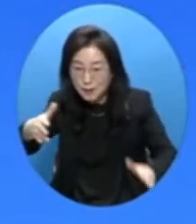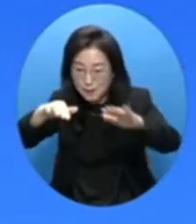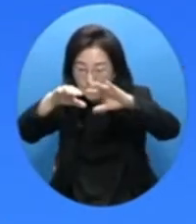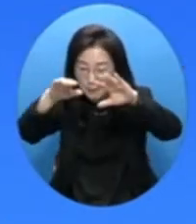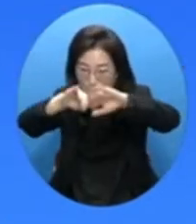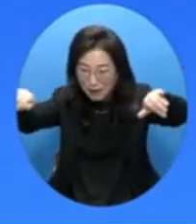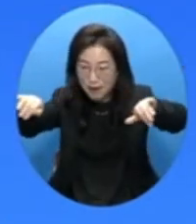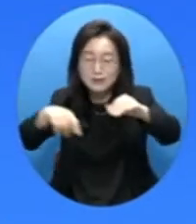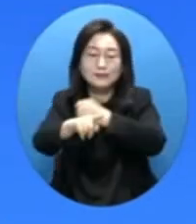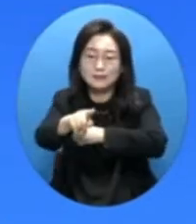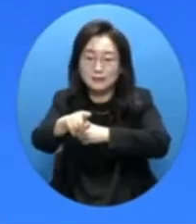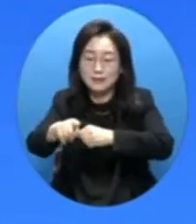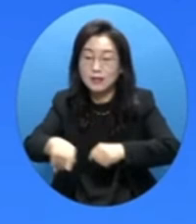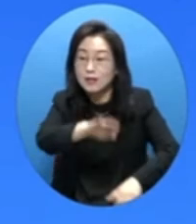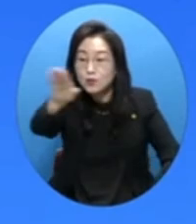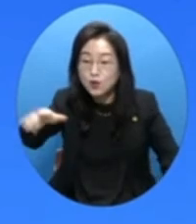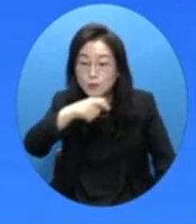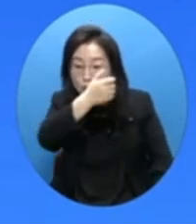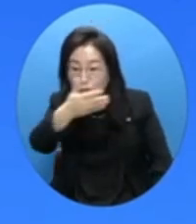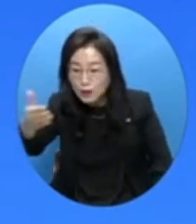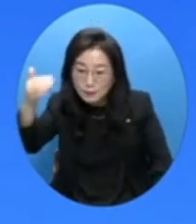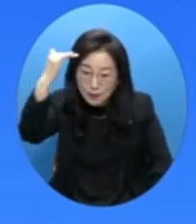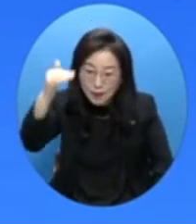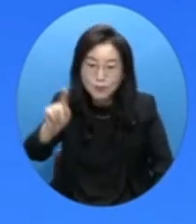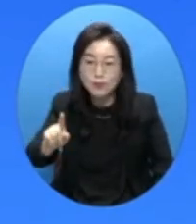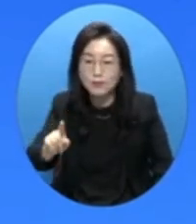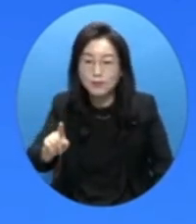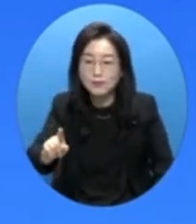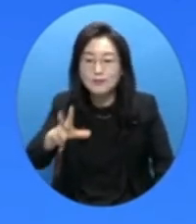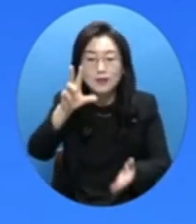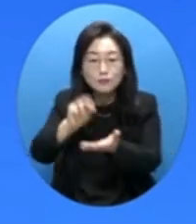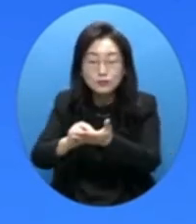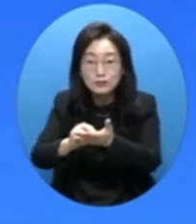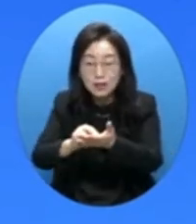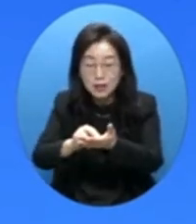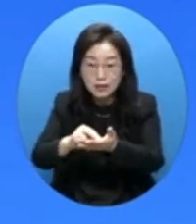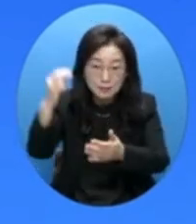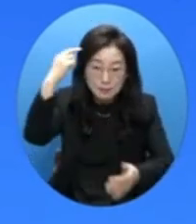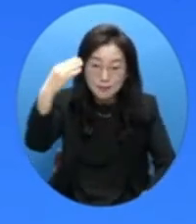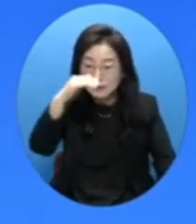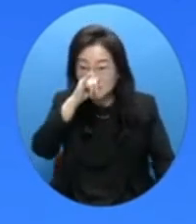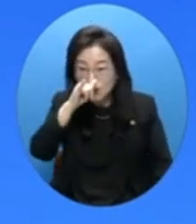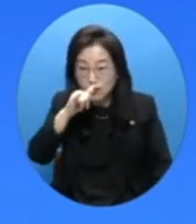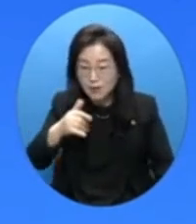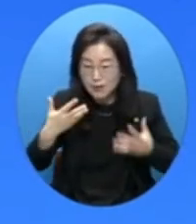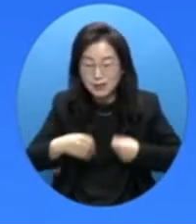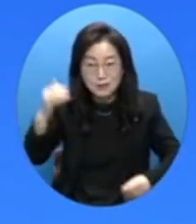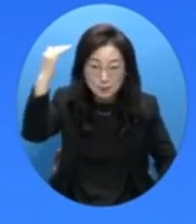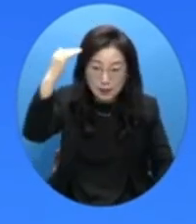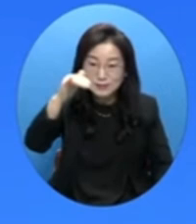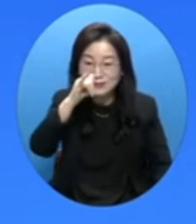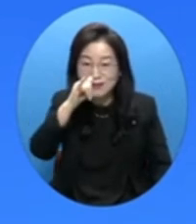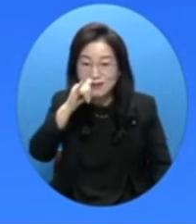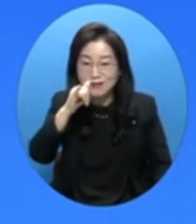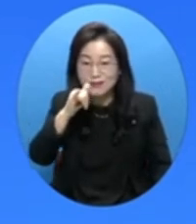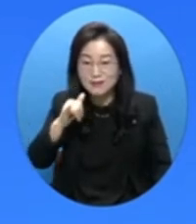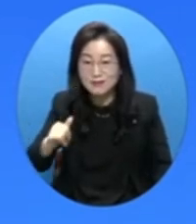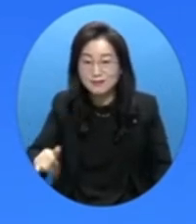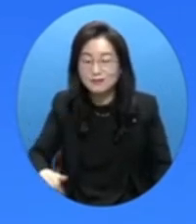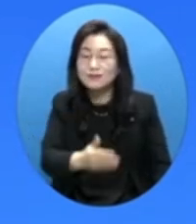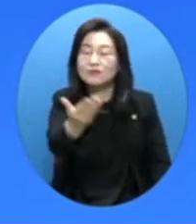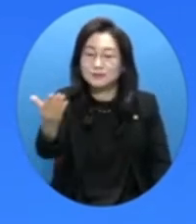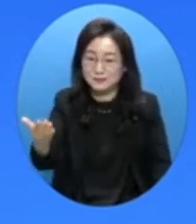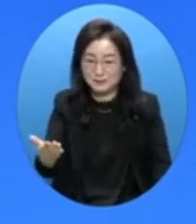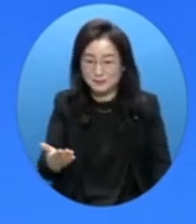여러분 앞에 어떤 요단강이 놓여 있습니까 문제의 여러가지 놓여 있습니까 절망에 놓여 있습니까 여러분